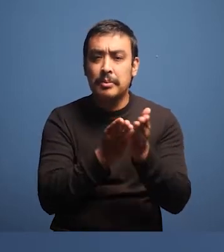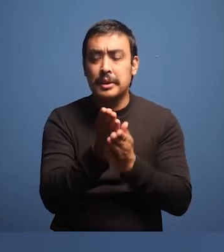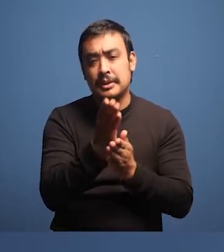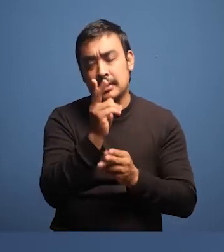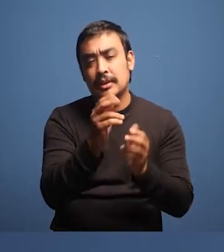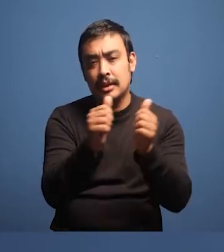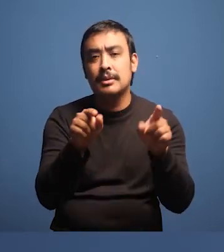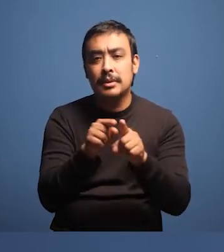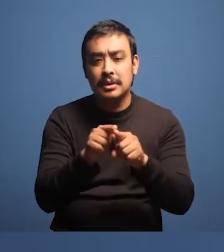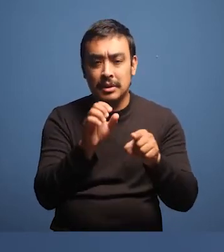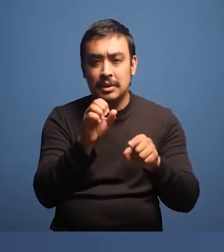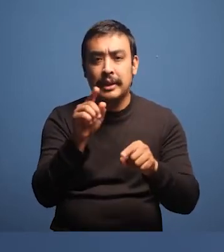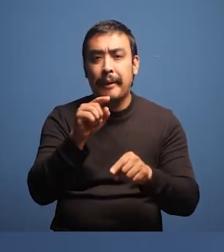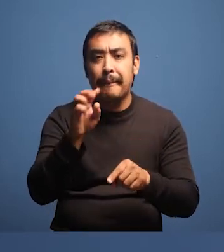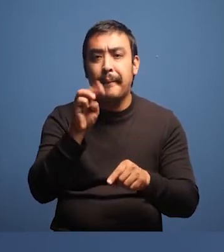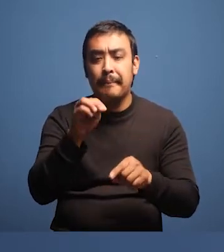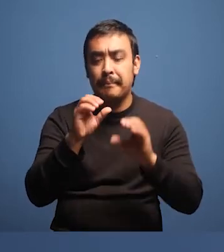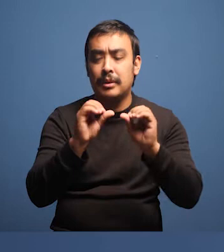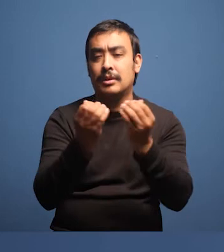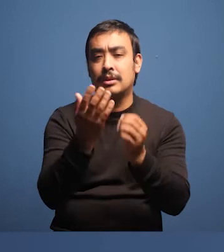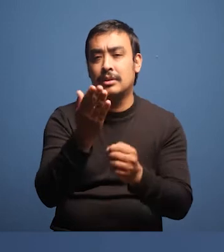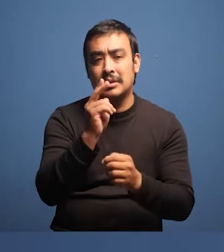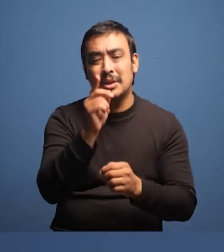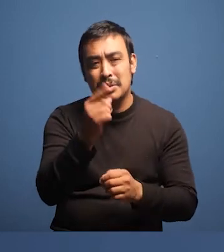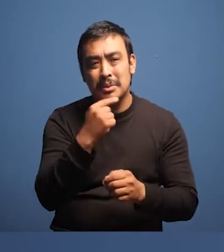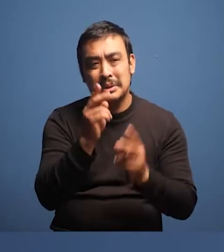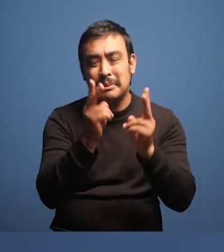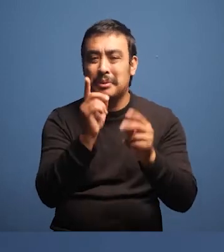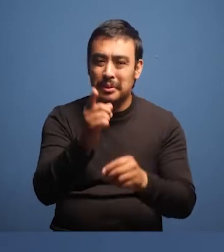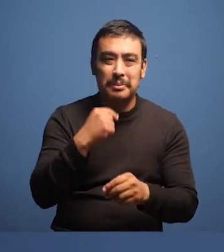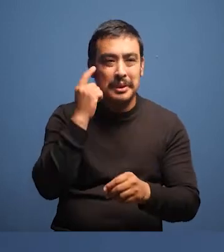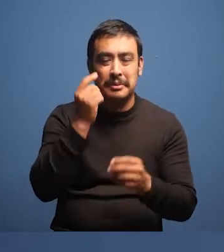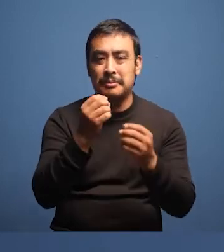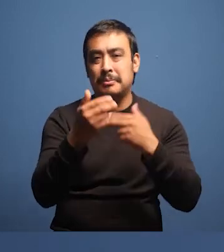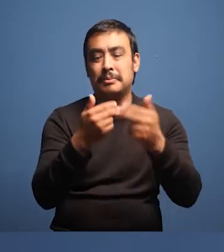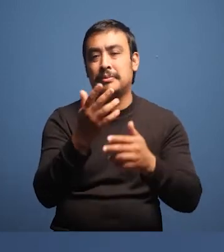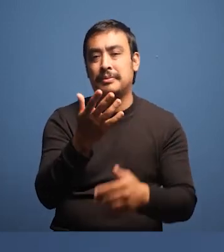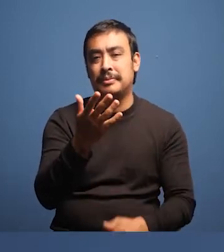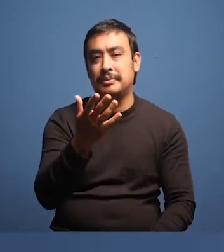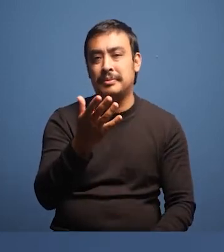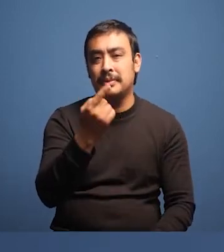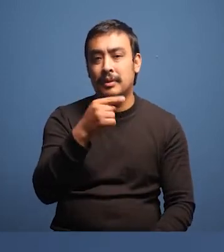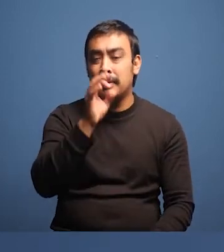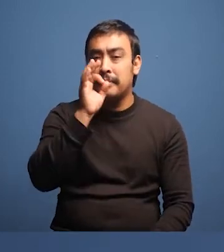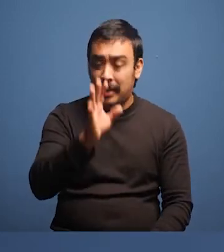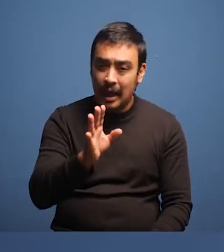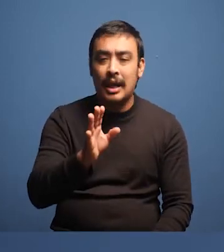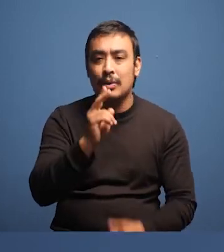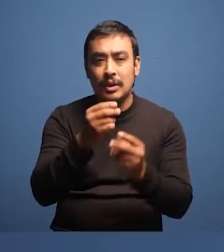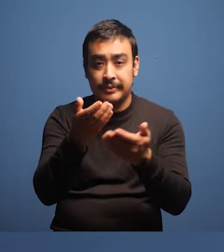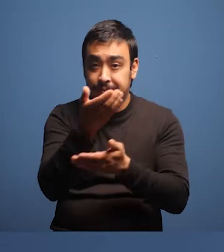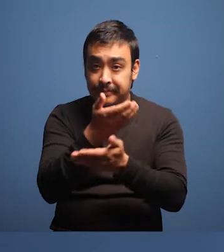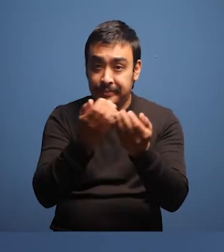भएर पनि होला अहिले मेसेन्जरै प्रायः युज गर्न मन लाग्दैन कि त्यही त हो भन्ने खालको हुन्छ कि। अब एउटै रियल इन्सिडेन्ट सेयर गर्नु पर्दाखेरि चाहिँ एकजना